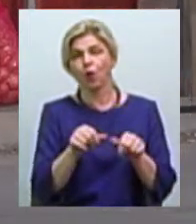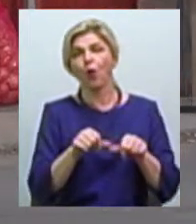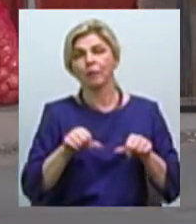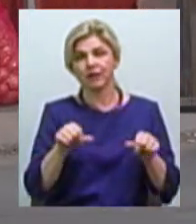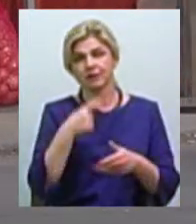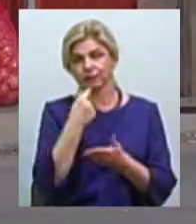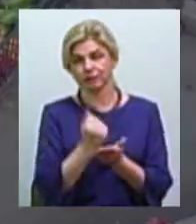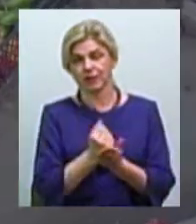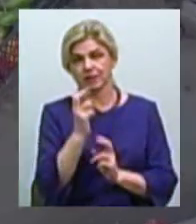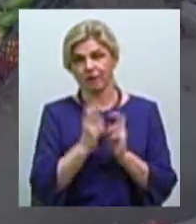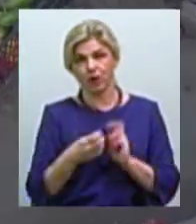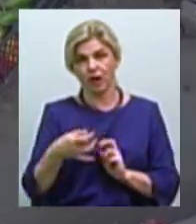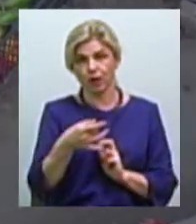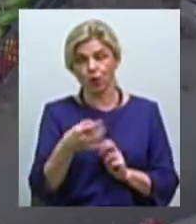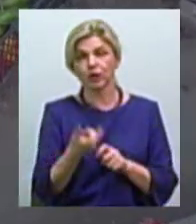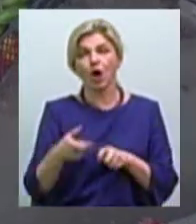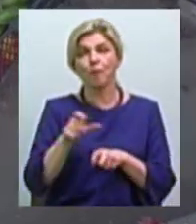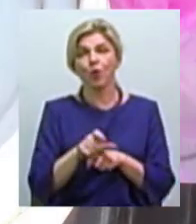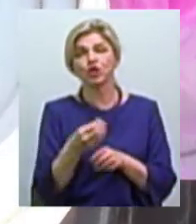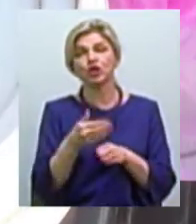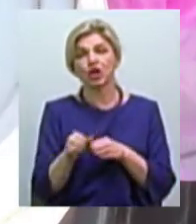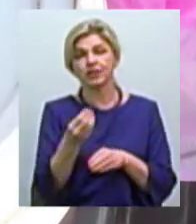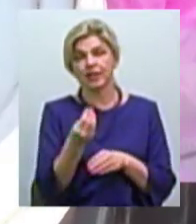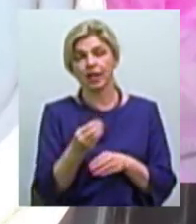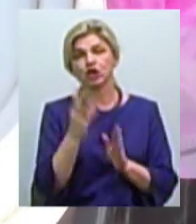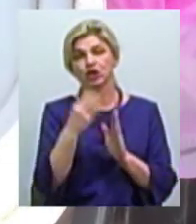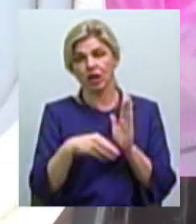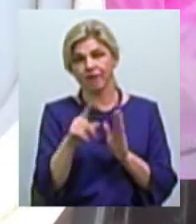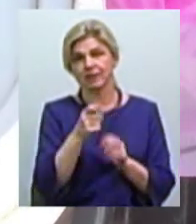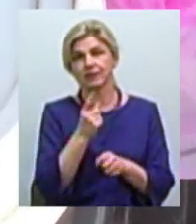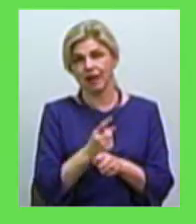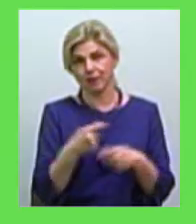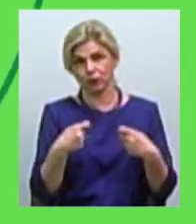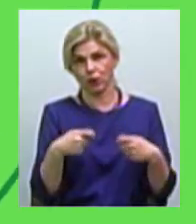адміністрації Заводського району. Більша частина цих грошей – штрафи за стихійну торгівлю.